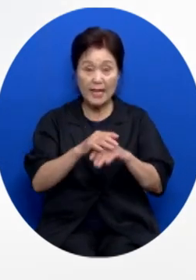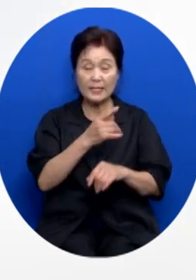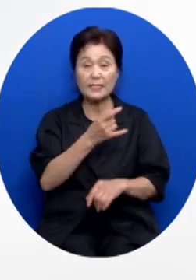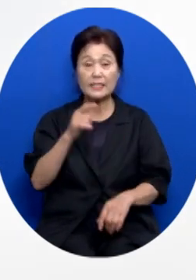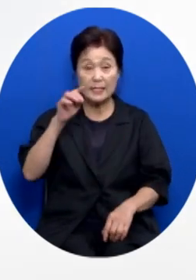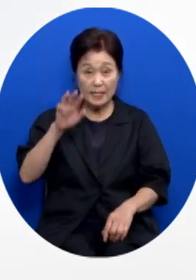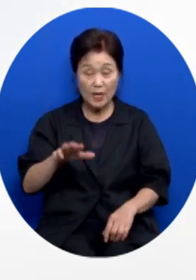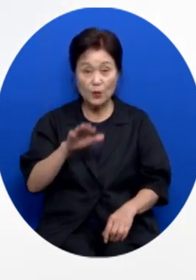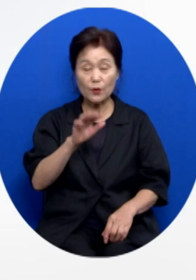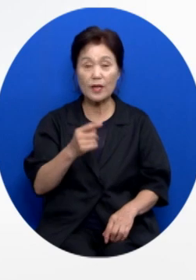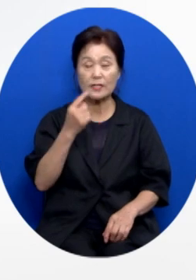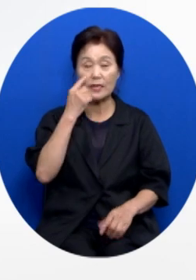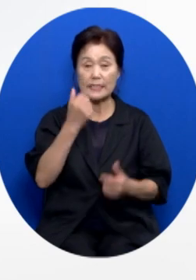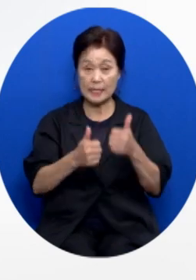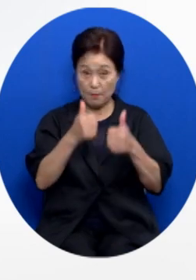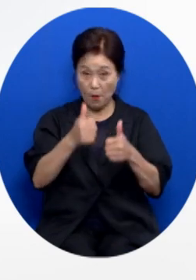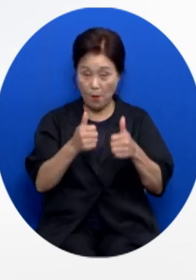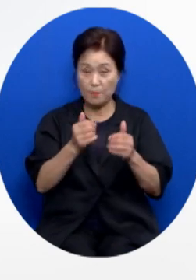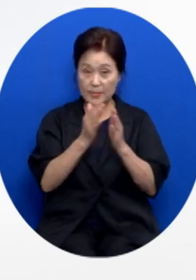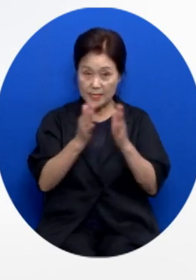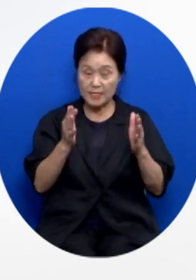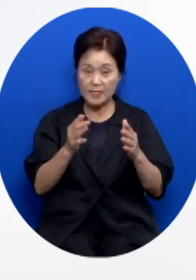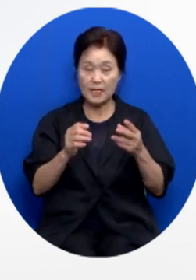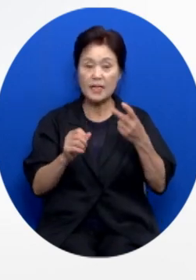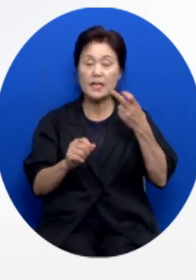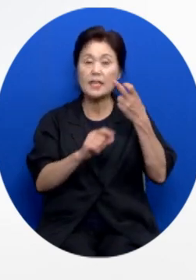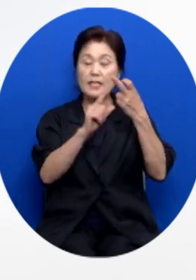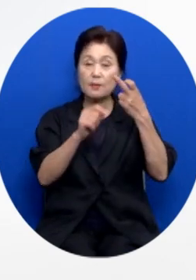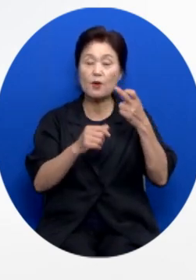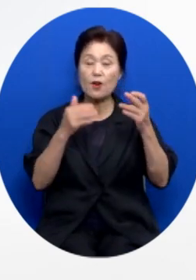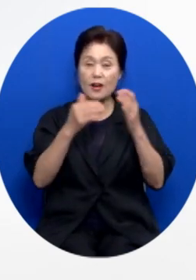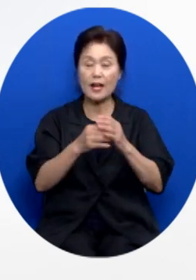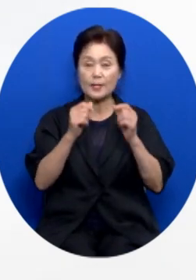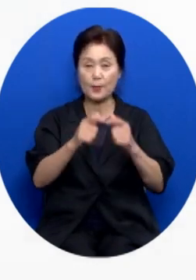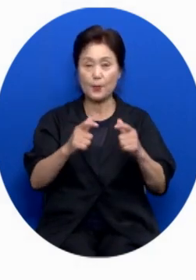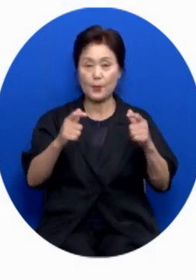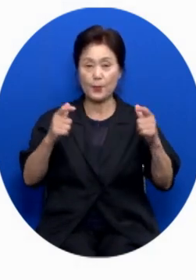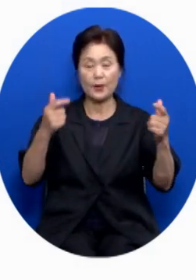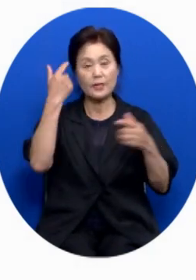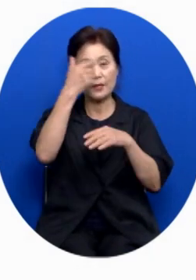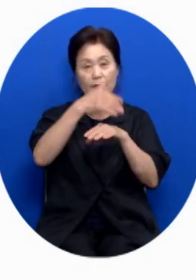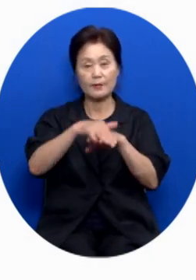세종특별자치시에서 시범 운영을 개시하고 올해 안에 전국적으로 순차 확대해 나갈 계획입니다.